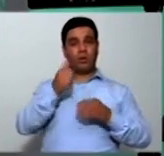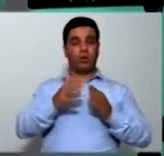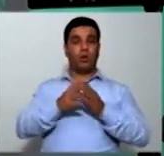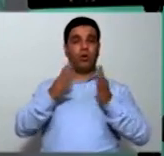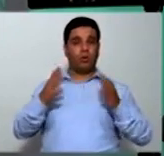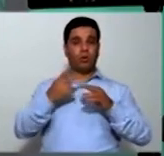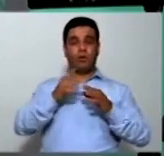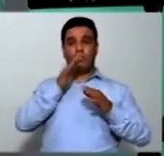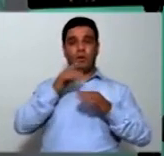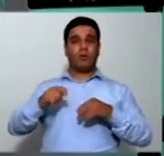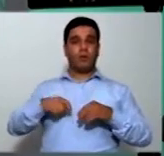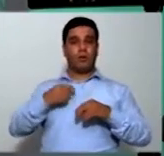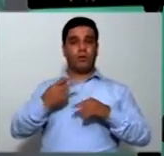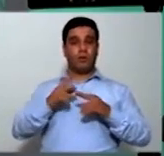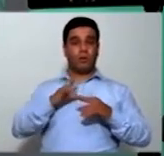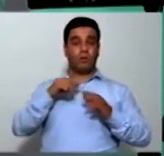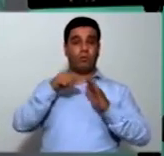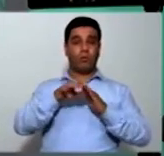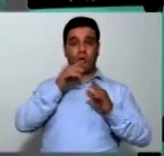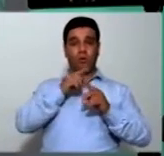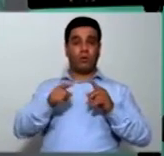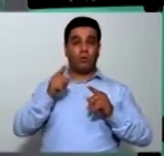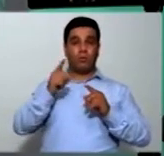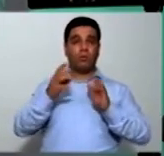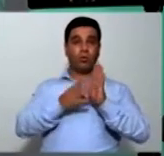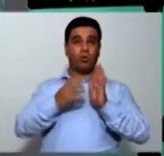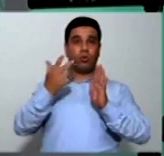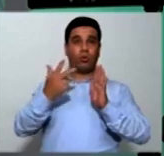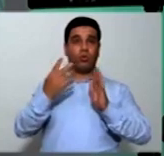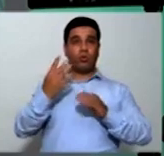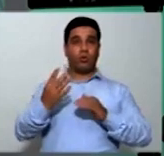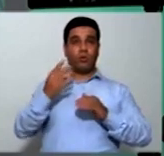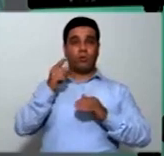oshiqroq vaqt sarflandi. Ya'ni bu davr